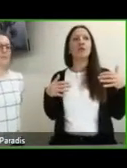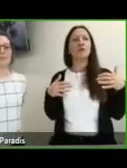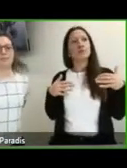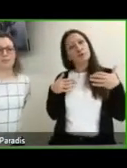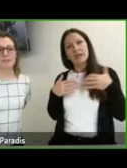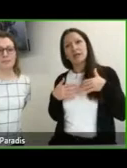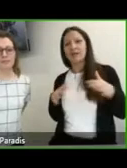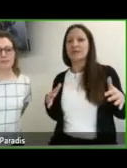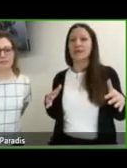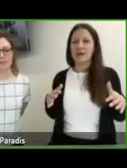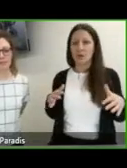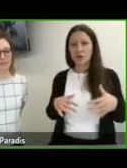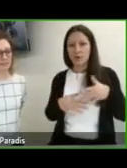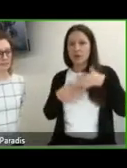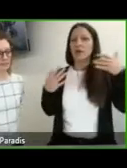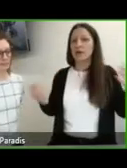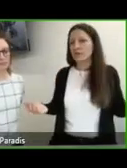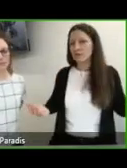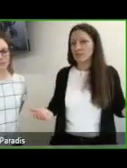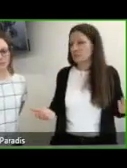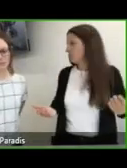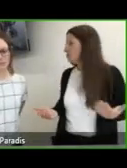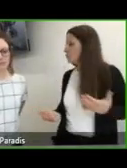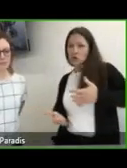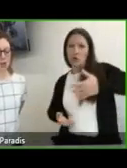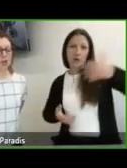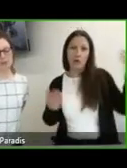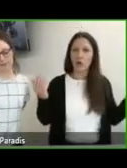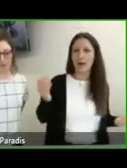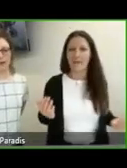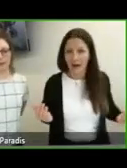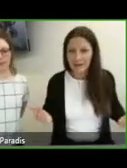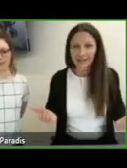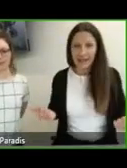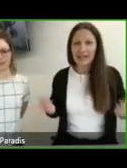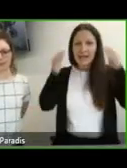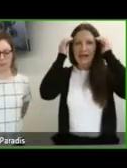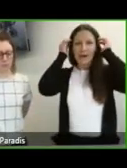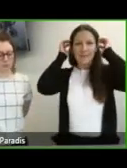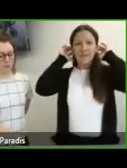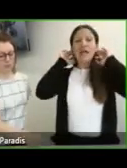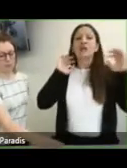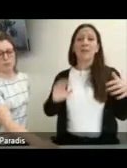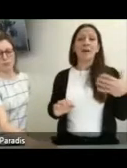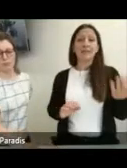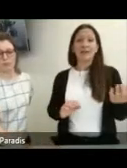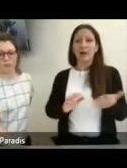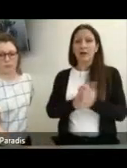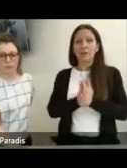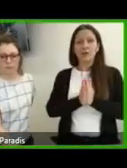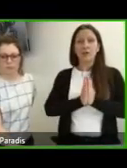vont nous pousser de temps en temps d'autres choses que ce qu'on écoute normalement. Okay? Il y a même des algorithmes au niveau des